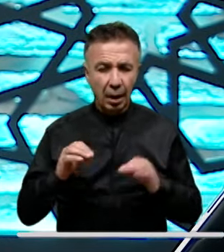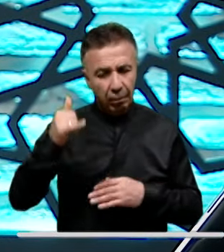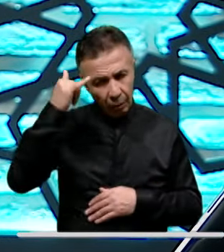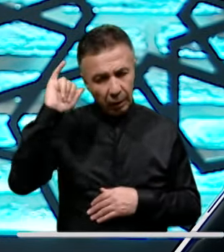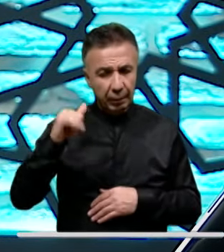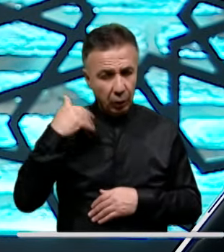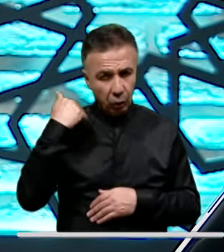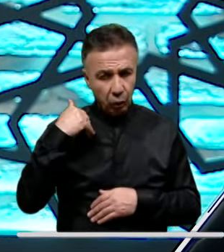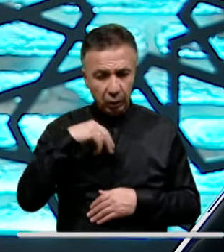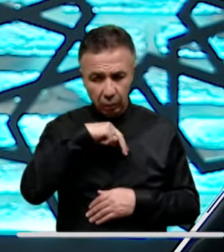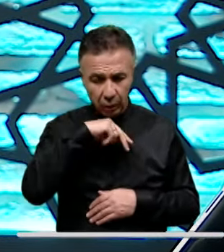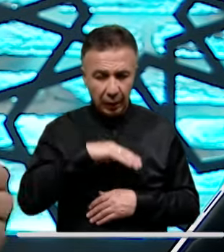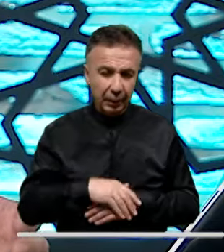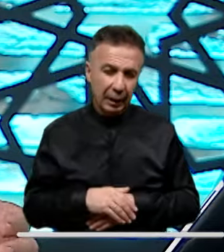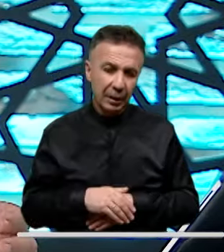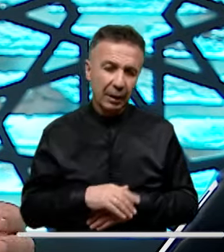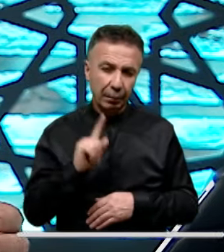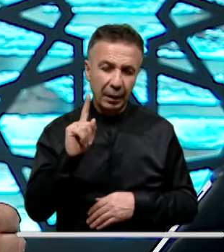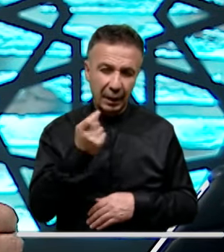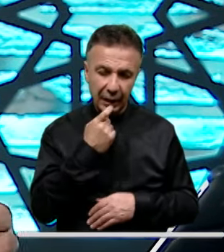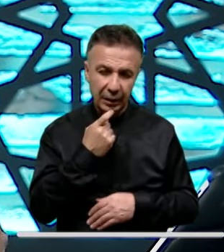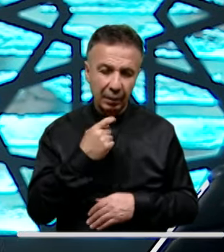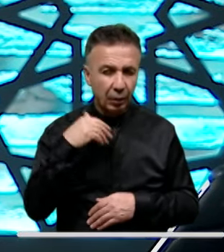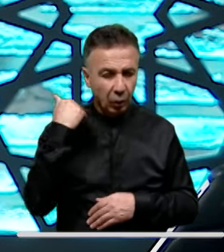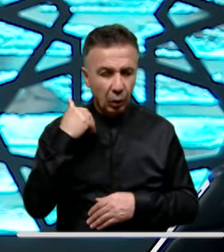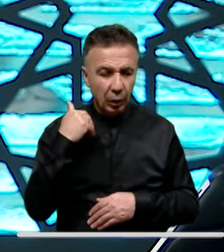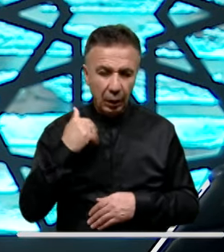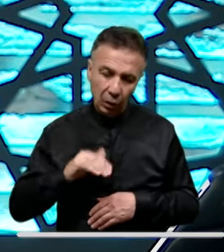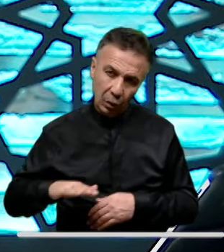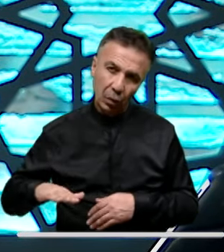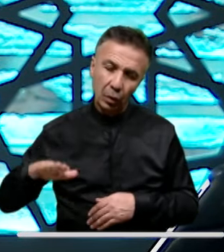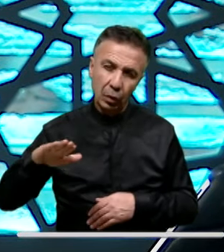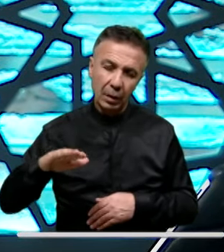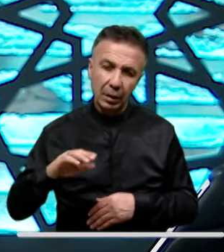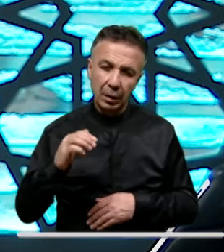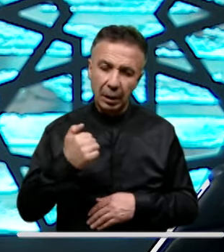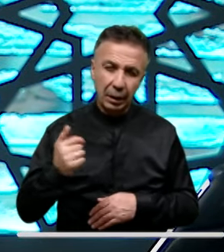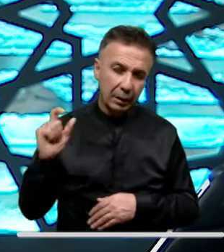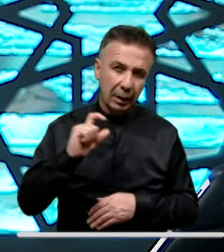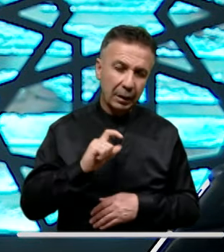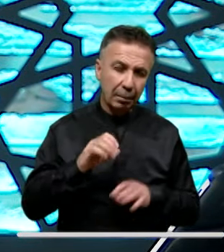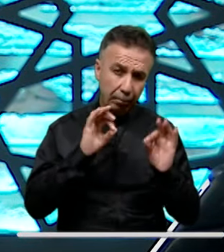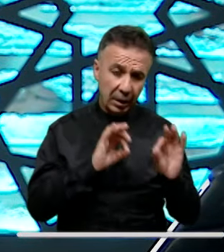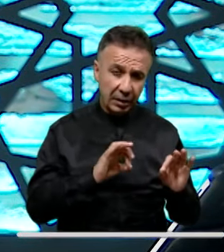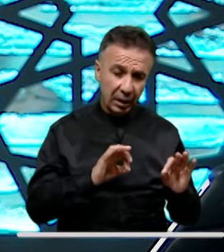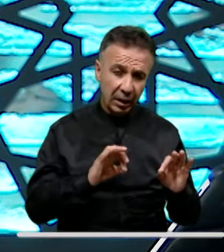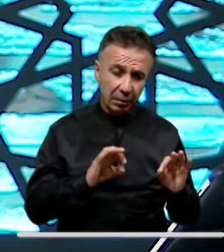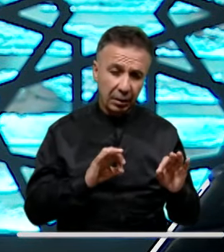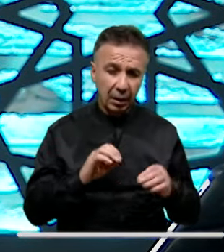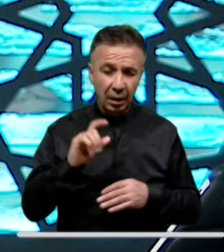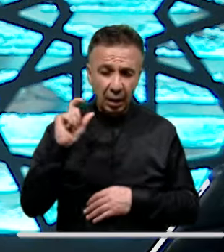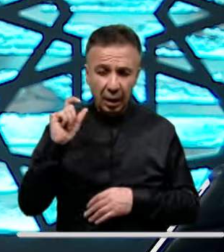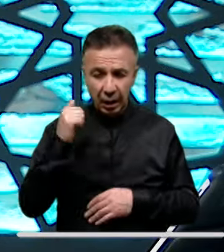başta, işte hem bir keçideki bir yaşta hem koyunda gösterişli 6 ayda. Başlangıç mı yoksa 6